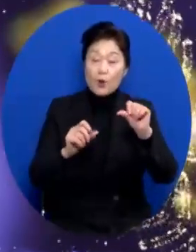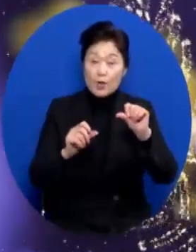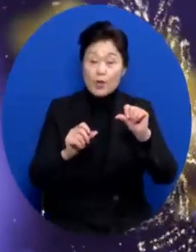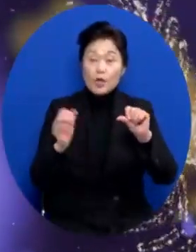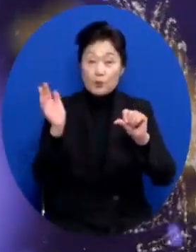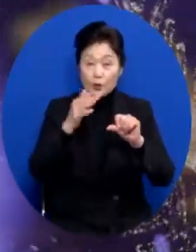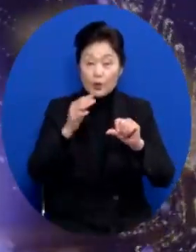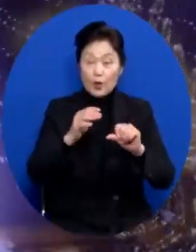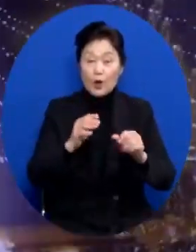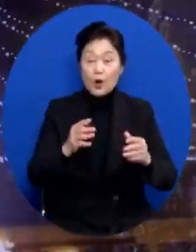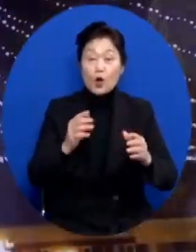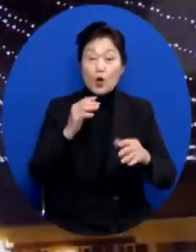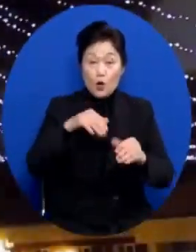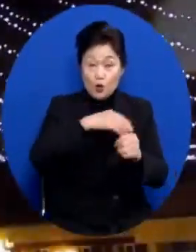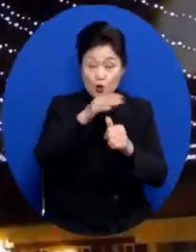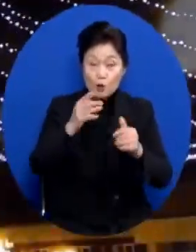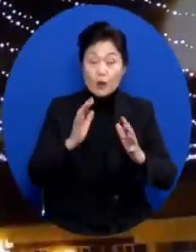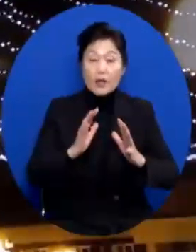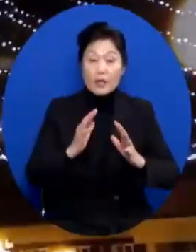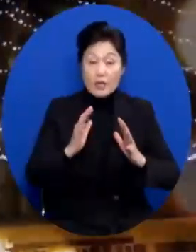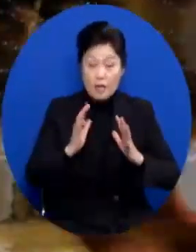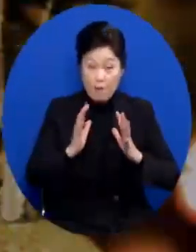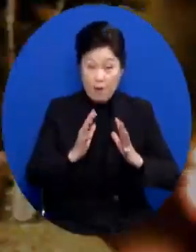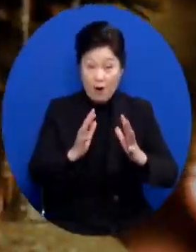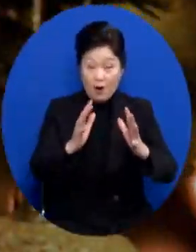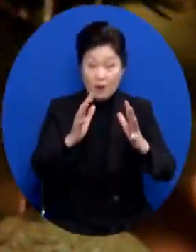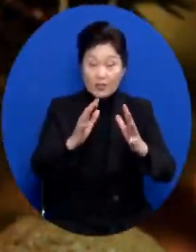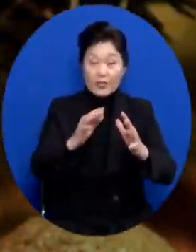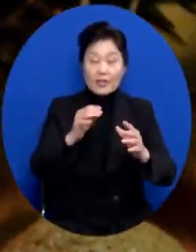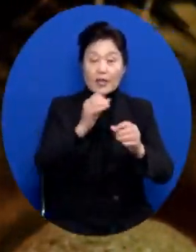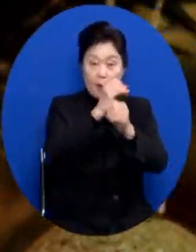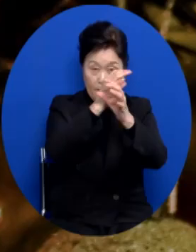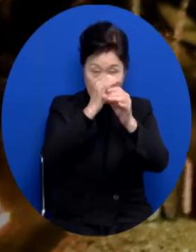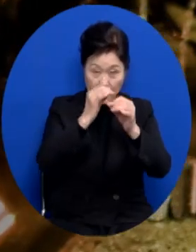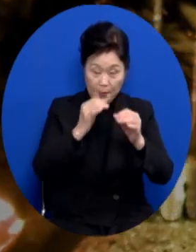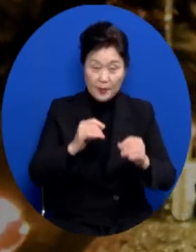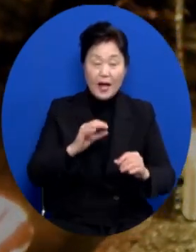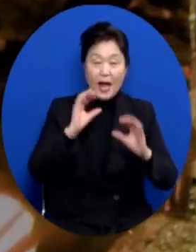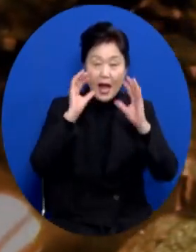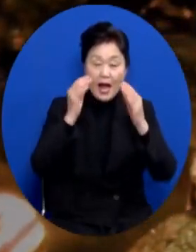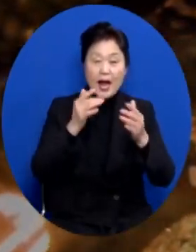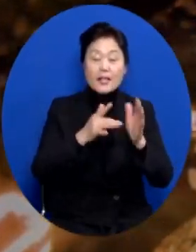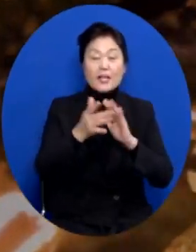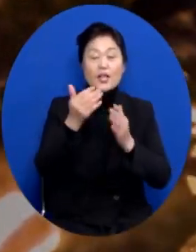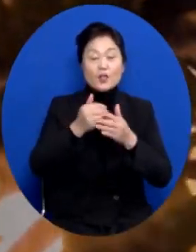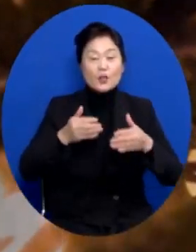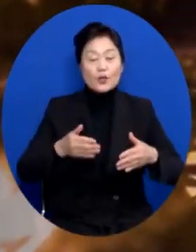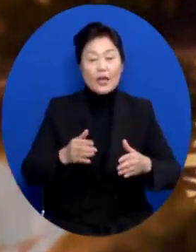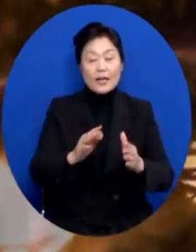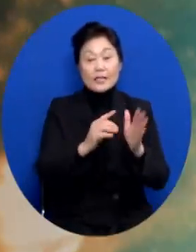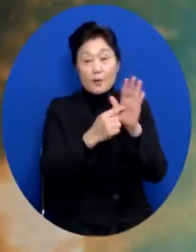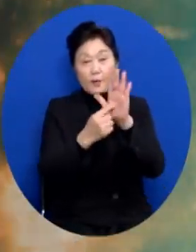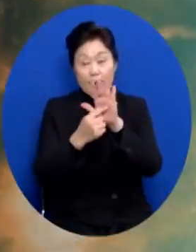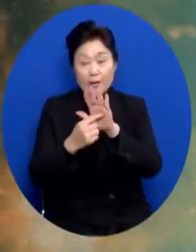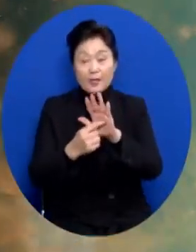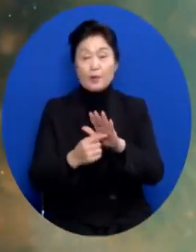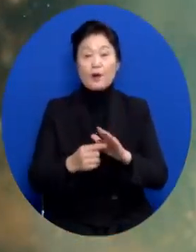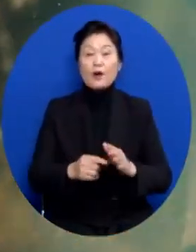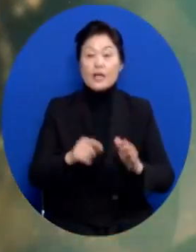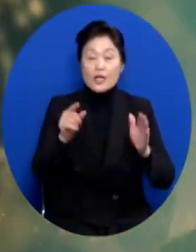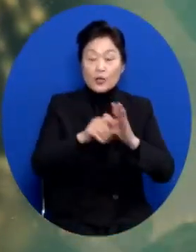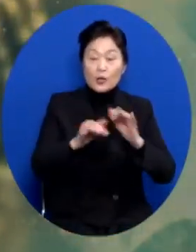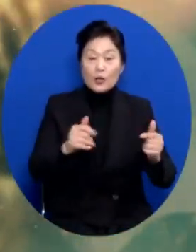가로수를 크리스마스 LED 조명으로 밝혀 아기 예수님의 사랑을 전하는 한편 교회 성도들, 지역 주민과 함께하는